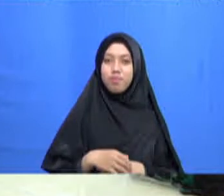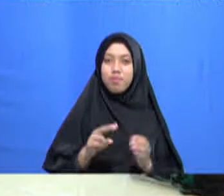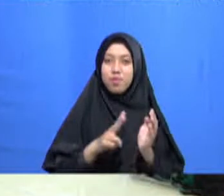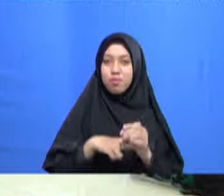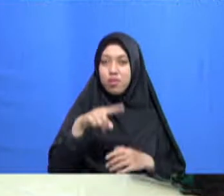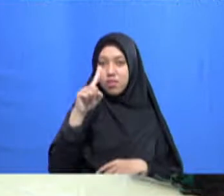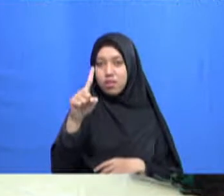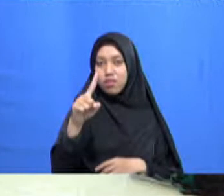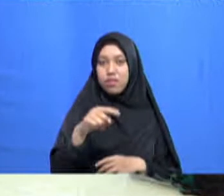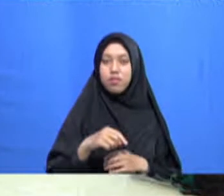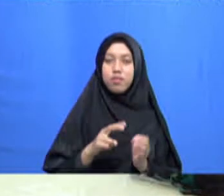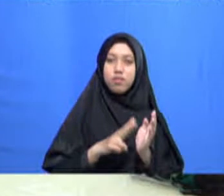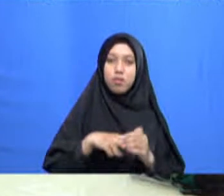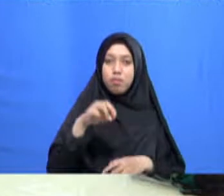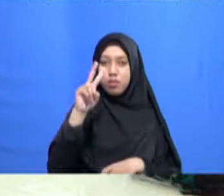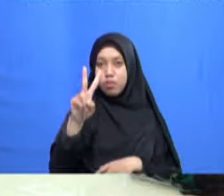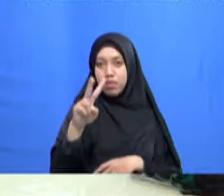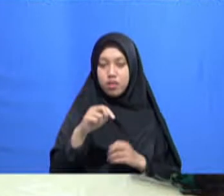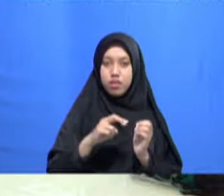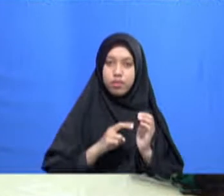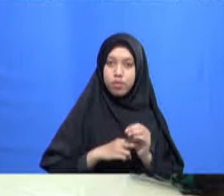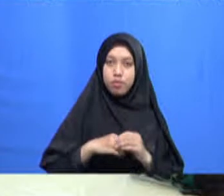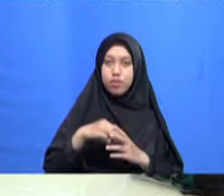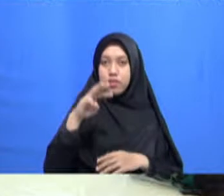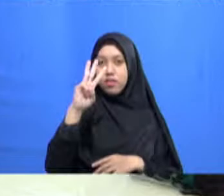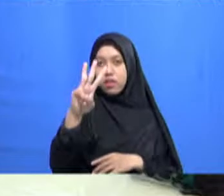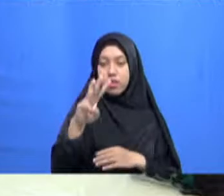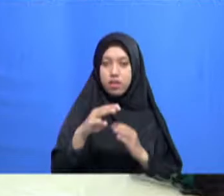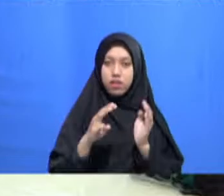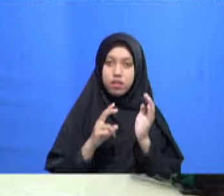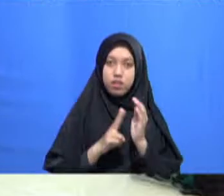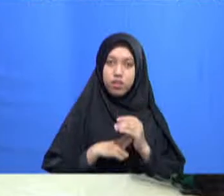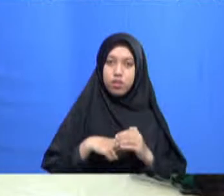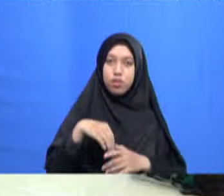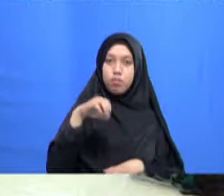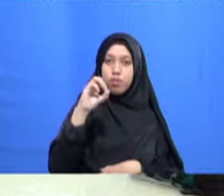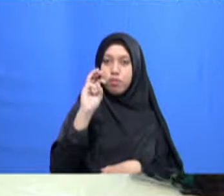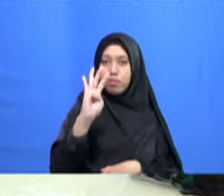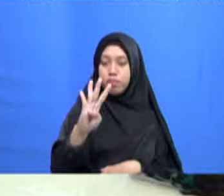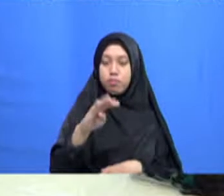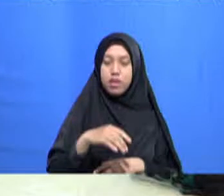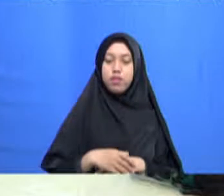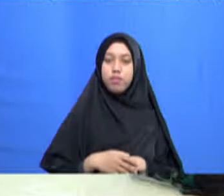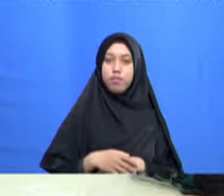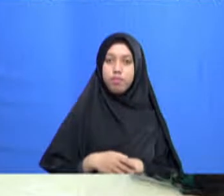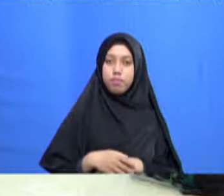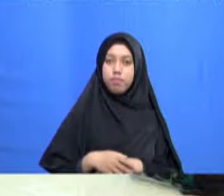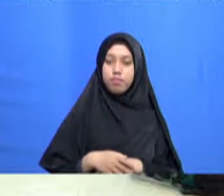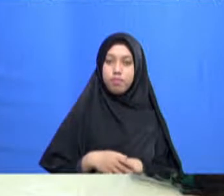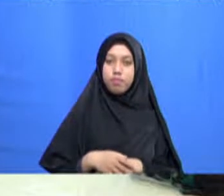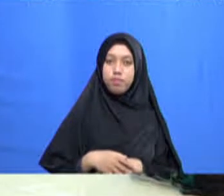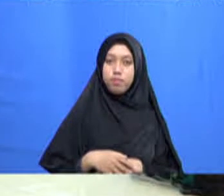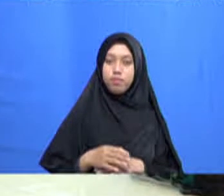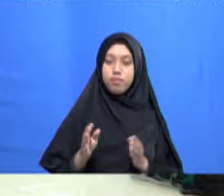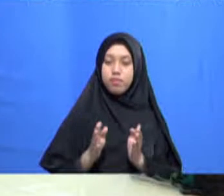1, nomor urut 2, nomor urut 3, dan nomor urut 4, beserta